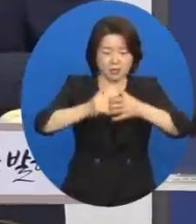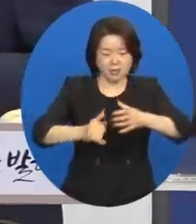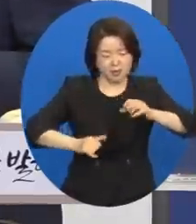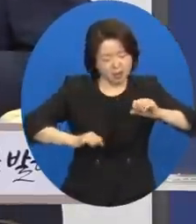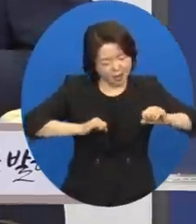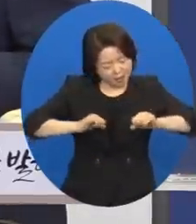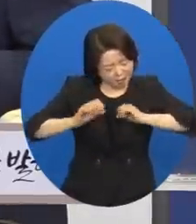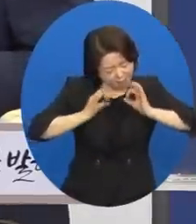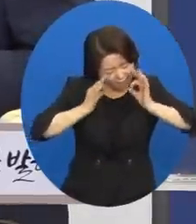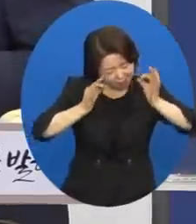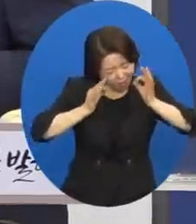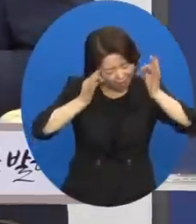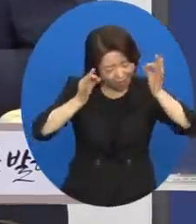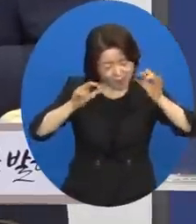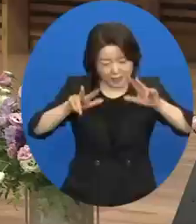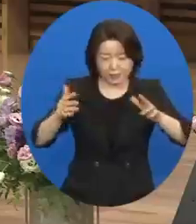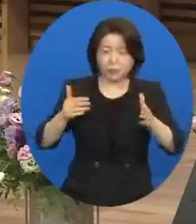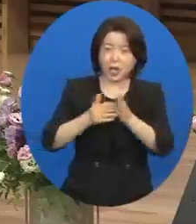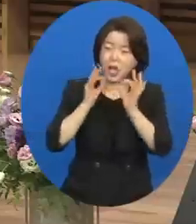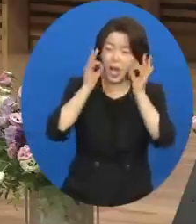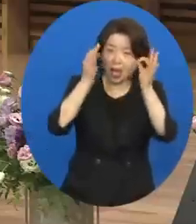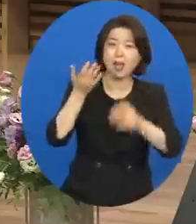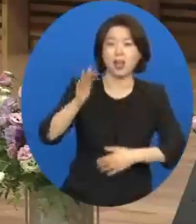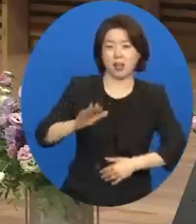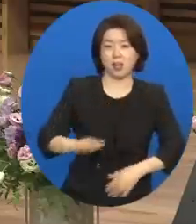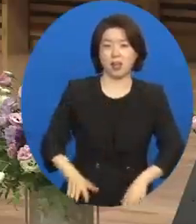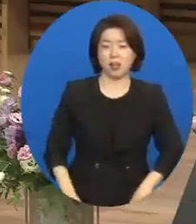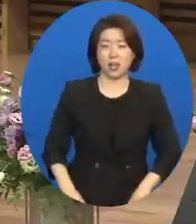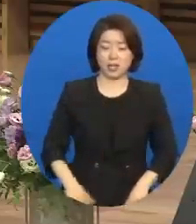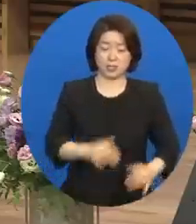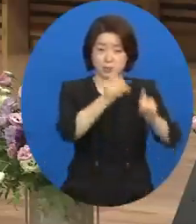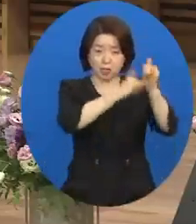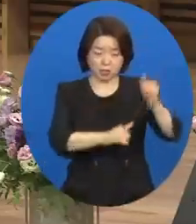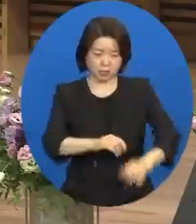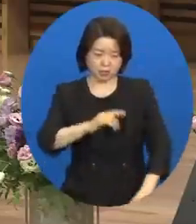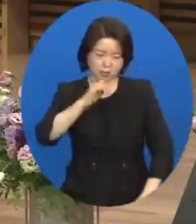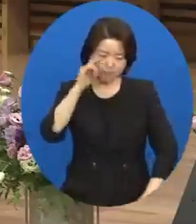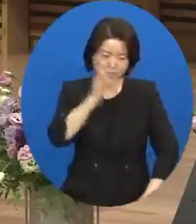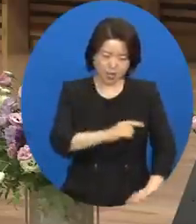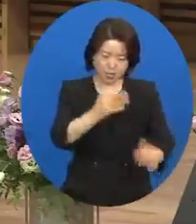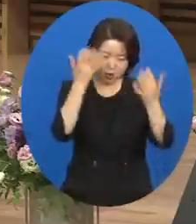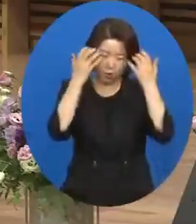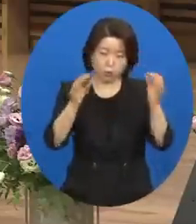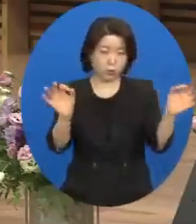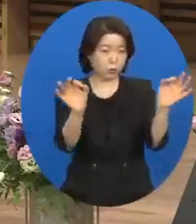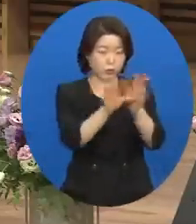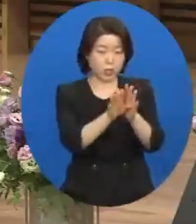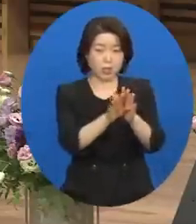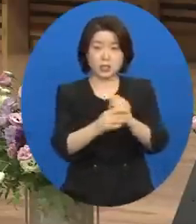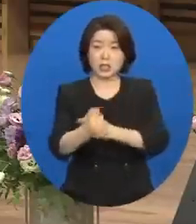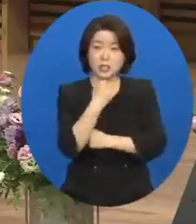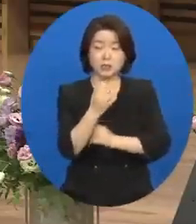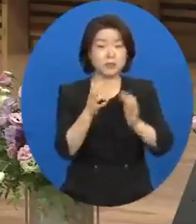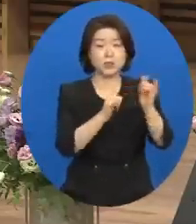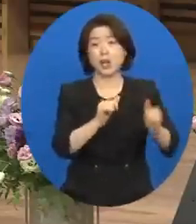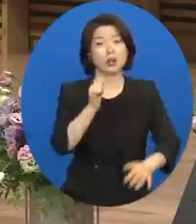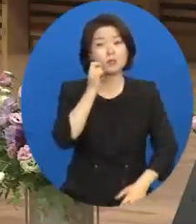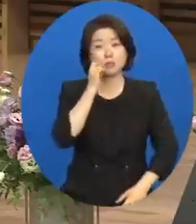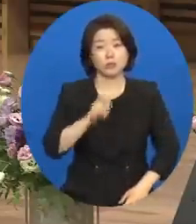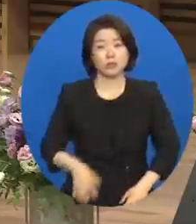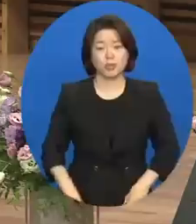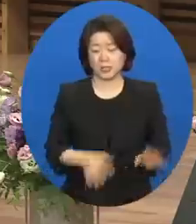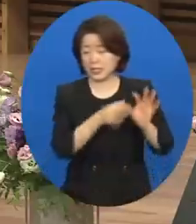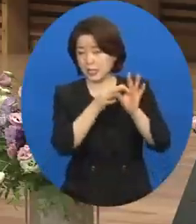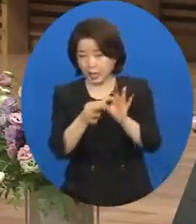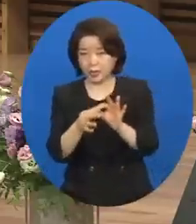치고 지금까지 몸부림을 쳐도 역사의 악과 고통을 제할 힘이 인간에게서는 안 나옵니다. 이 끊임없는